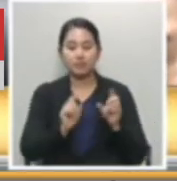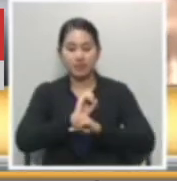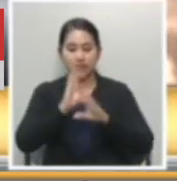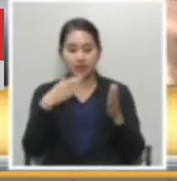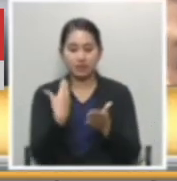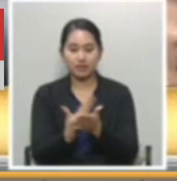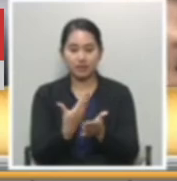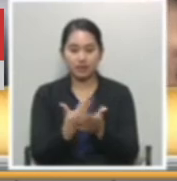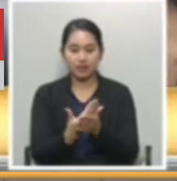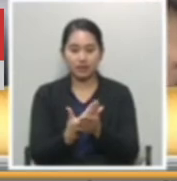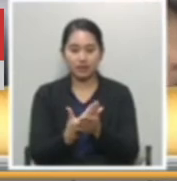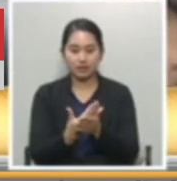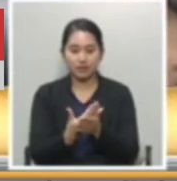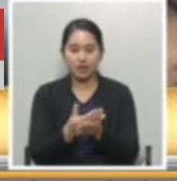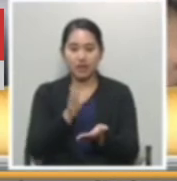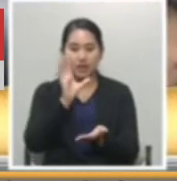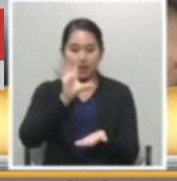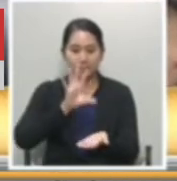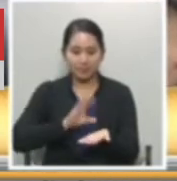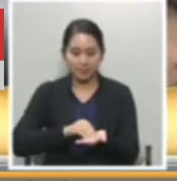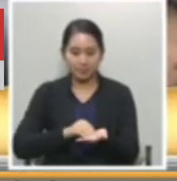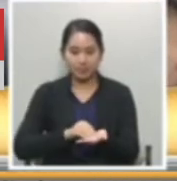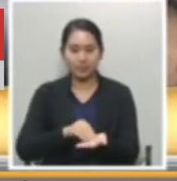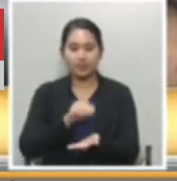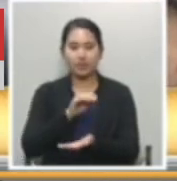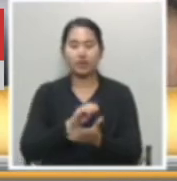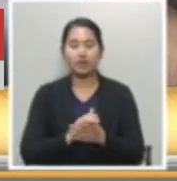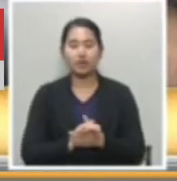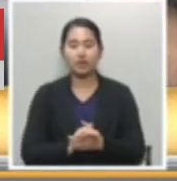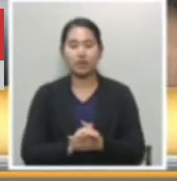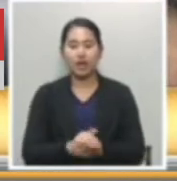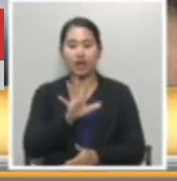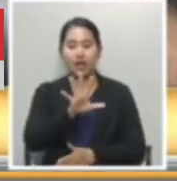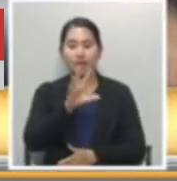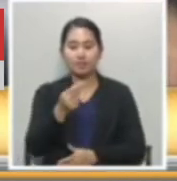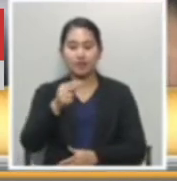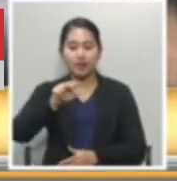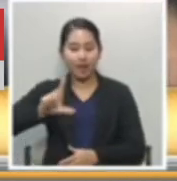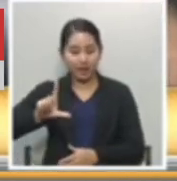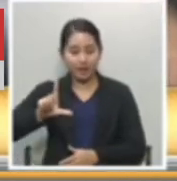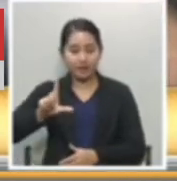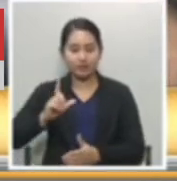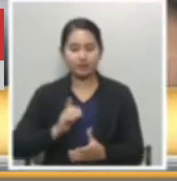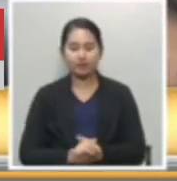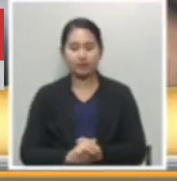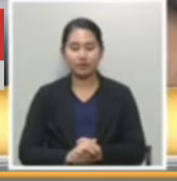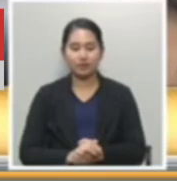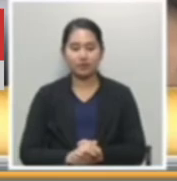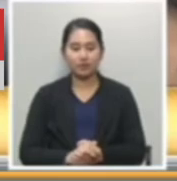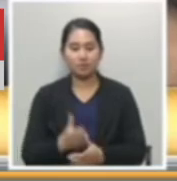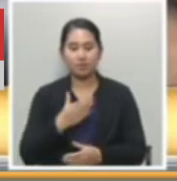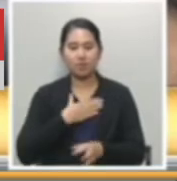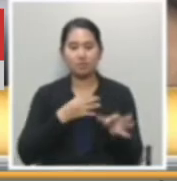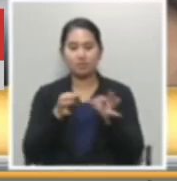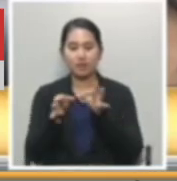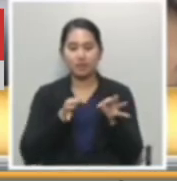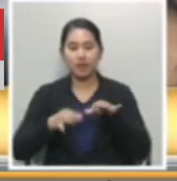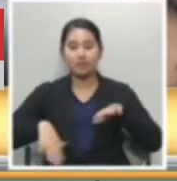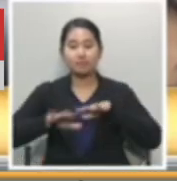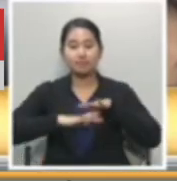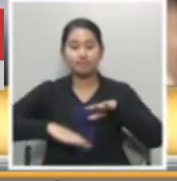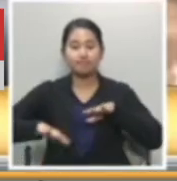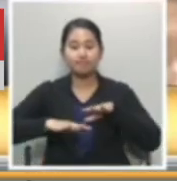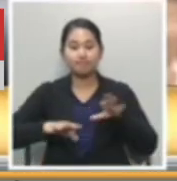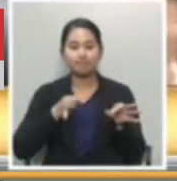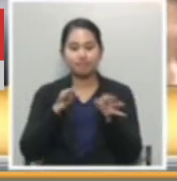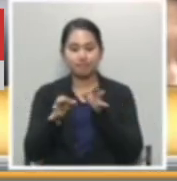ได้จำนวน 2.5 ล้านล้านบาทนะครับซึ่งเพิ่มขึ้นอีก 50,000 ล้านบาทผมอธิบายคร่าวๆกันแล้วกันนะครับว่